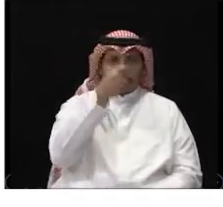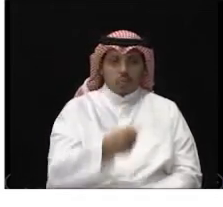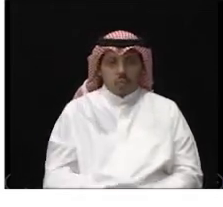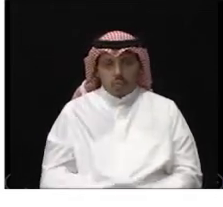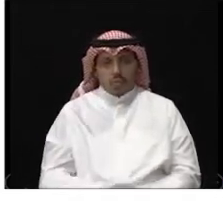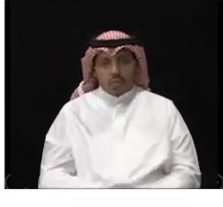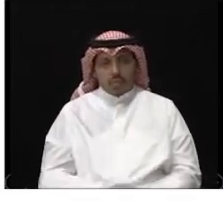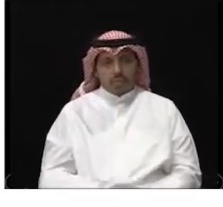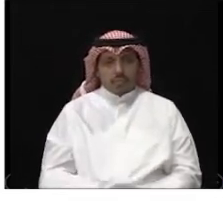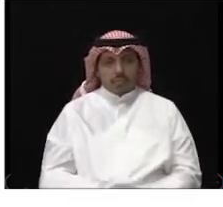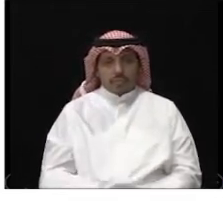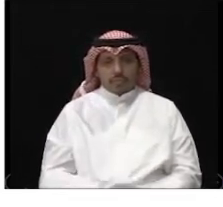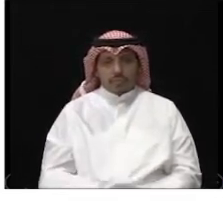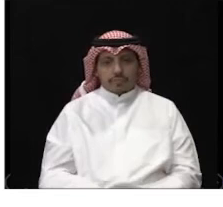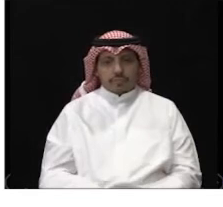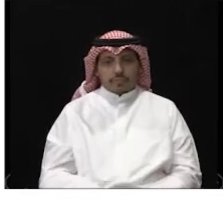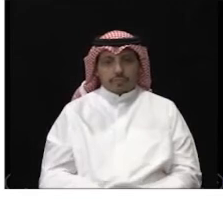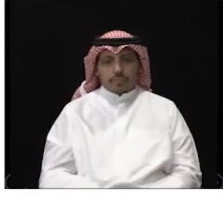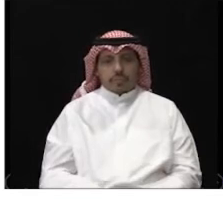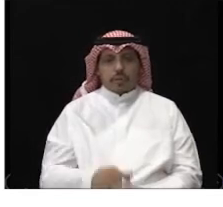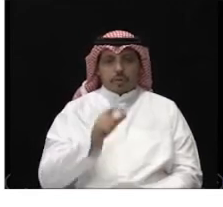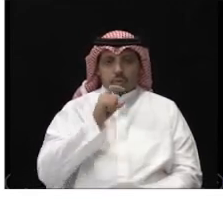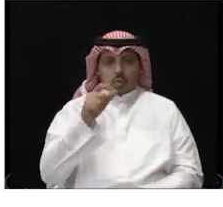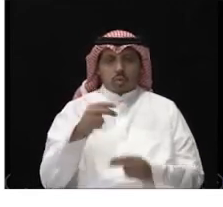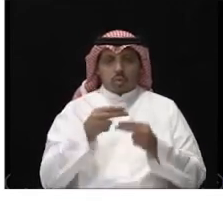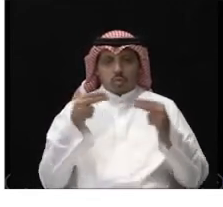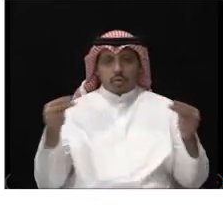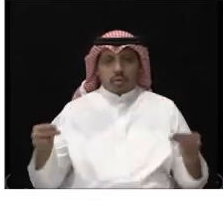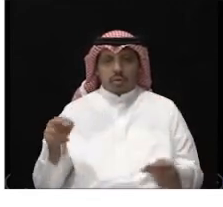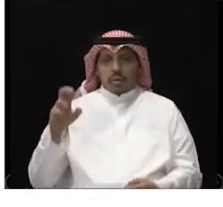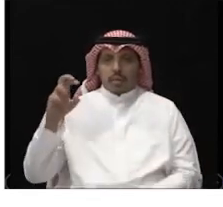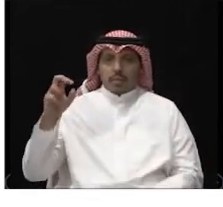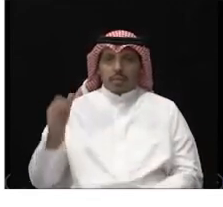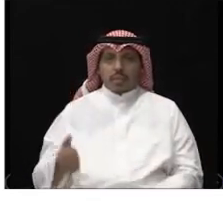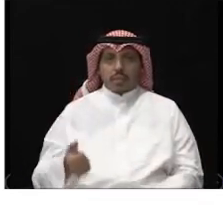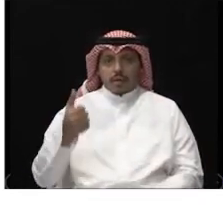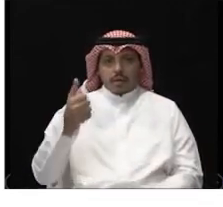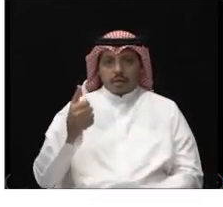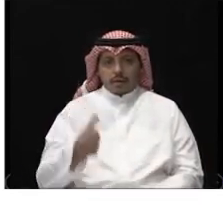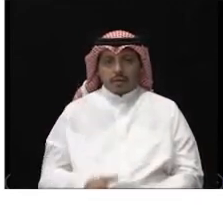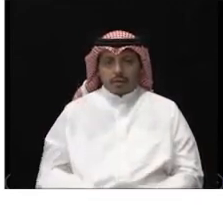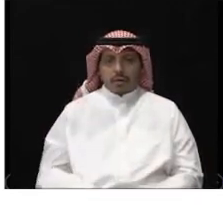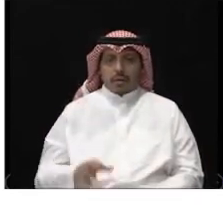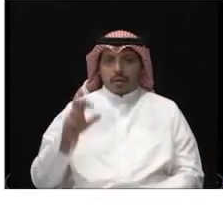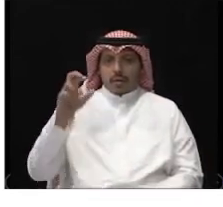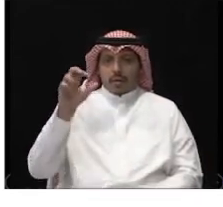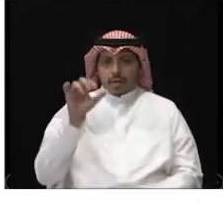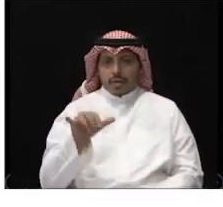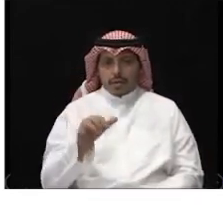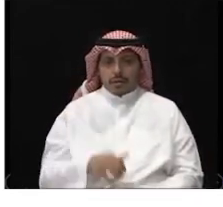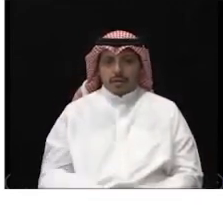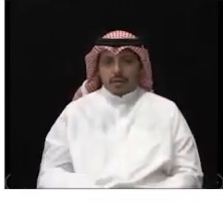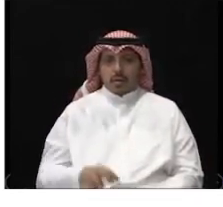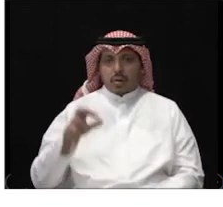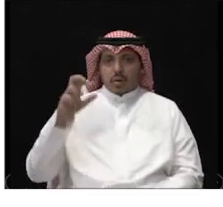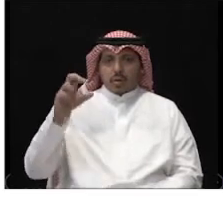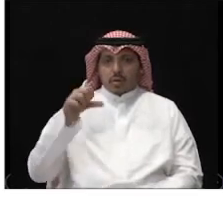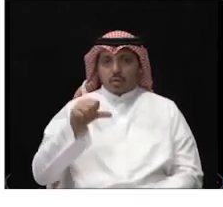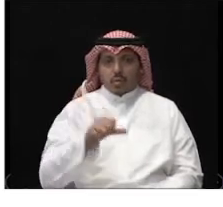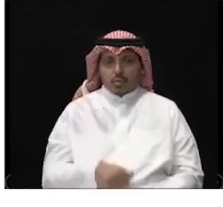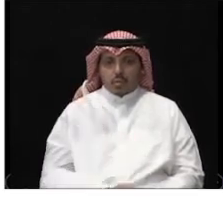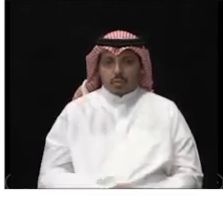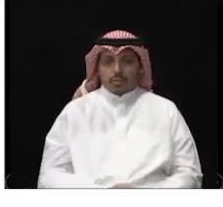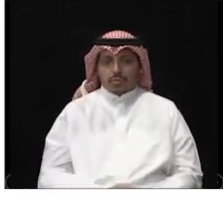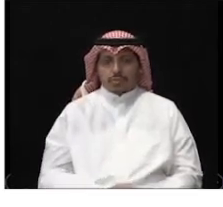ذو، والصوت الطويل، ممتاز، رائع جدا، أحسنتم،